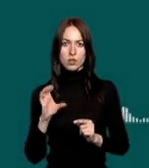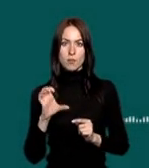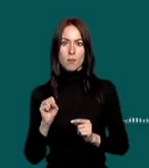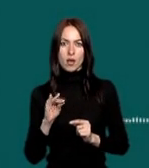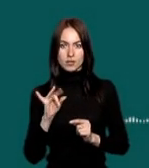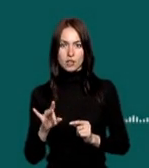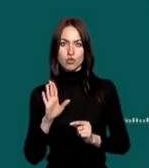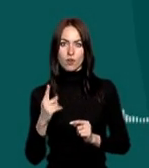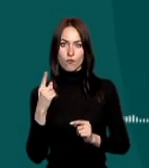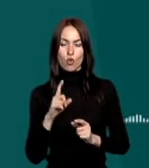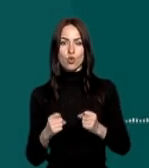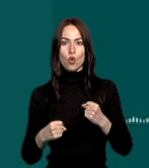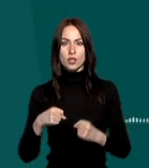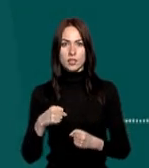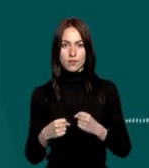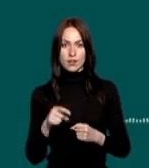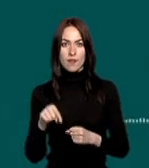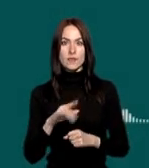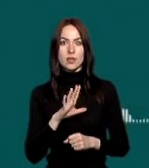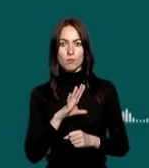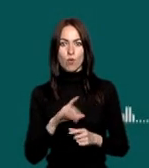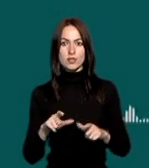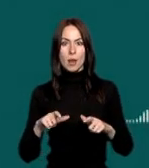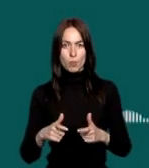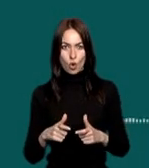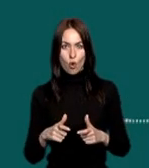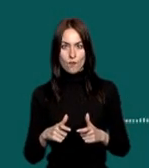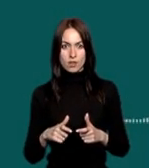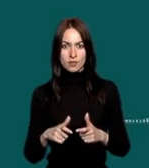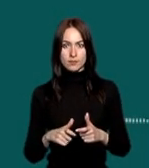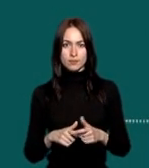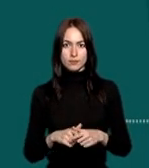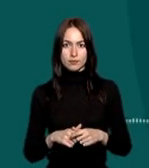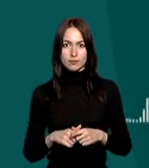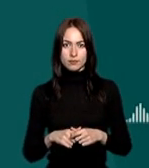в одної з автівки, він був заблокований. Наші